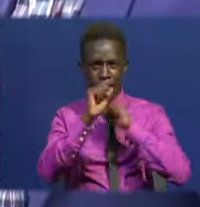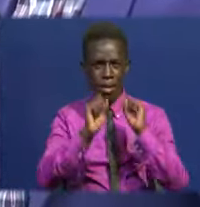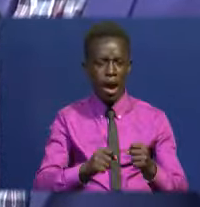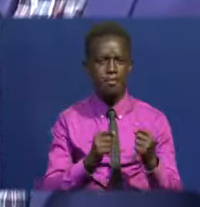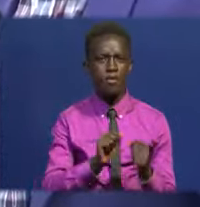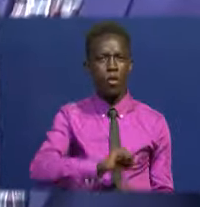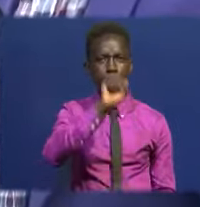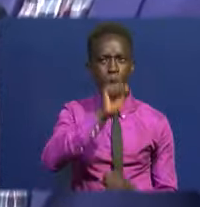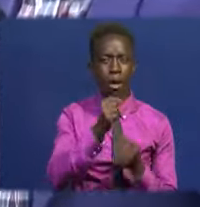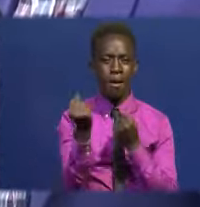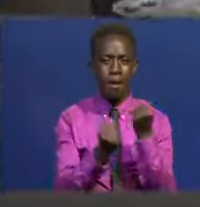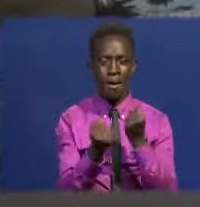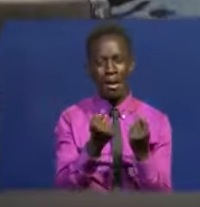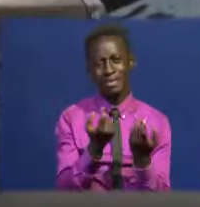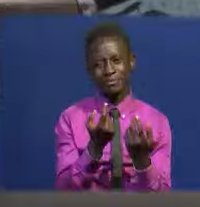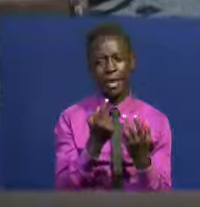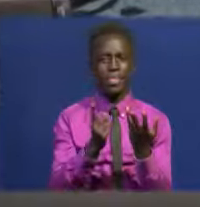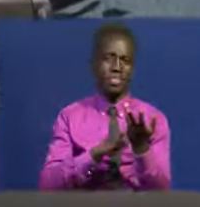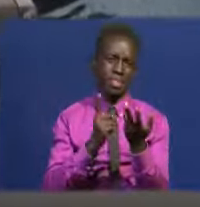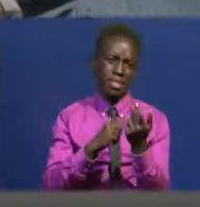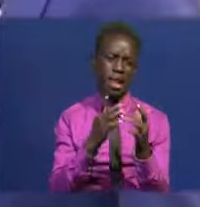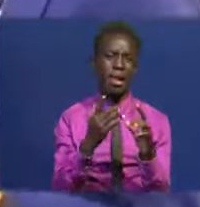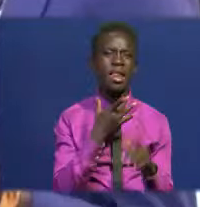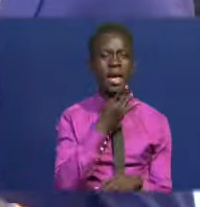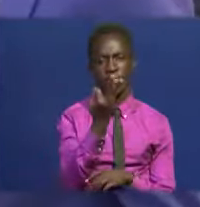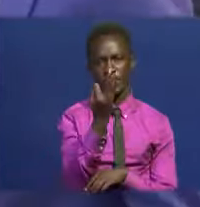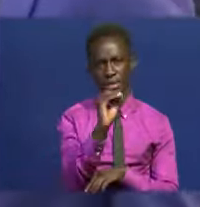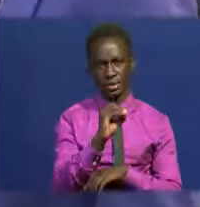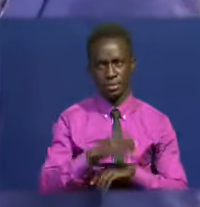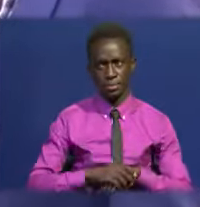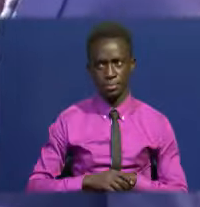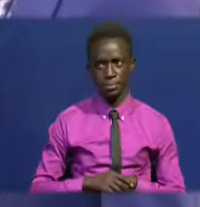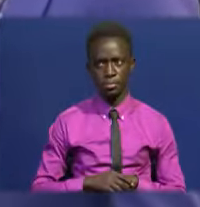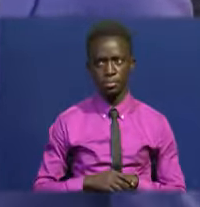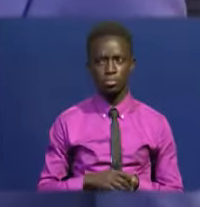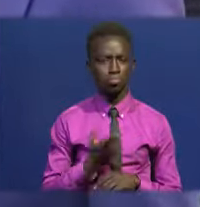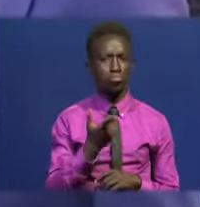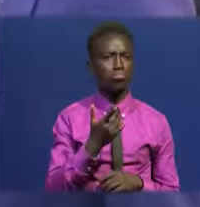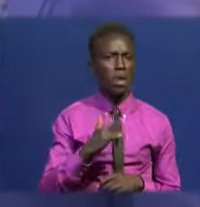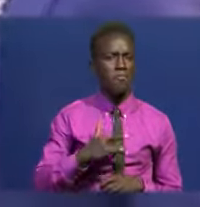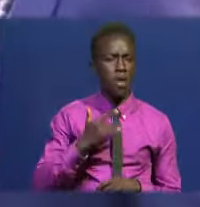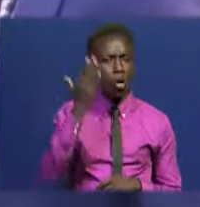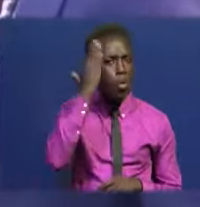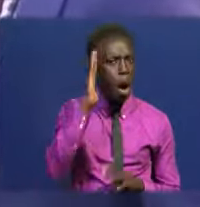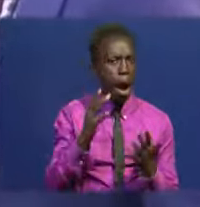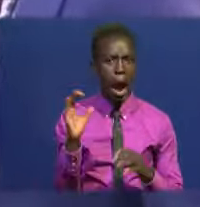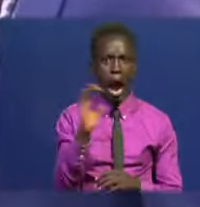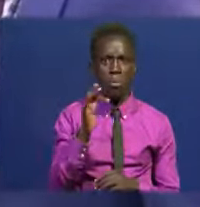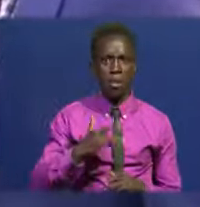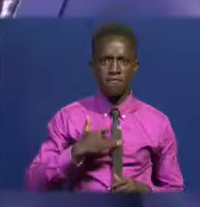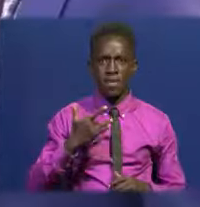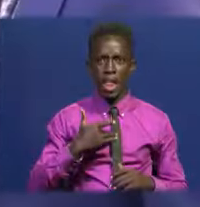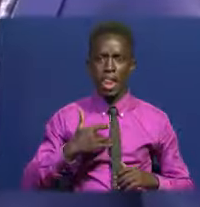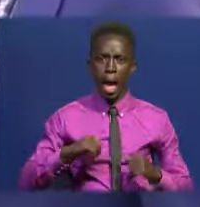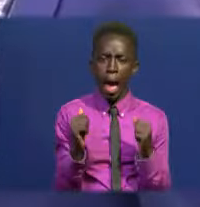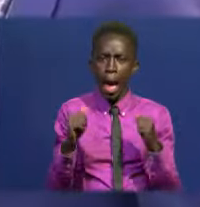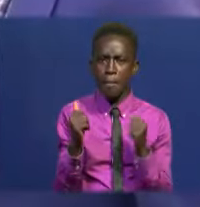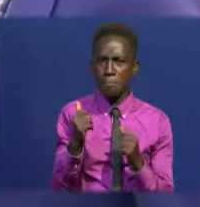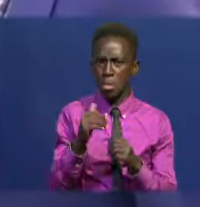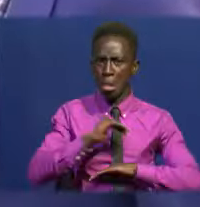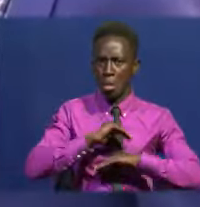30 cars. Wow. Yes, yes. 30 kwa siku. Unajuaje customer ameridhika na kazi yako? Customer akikuja,